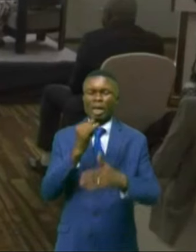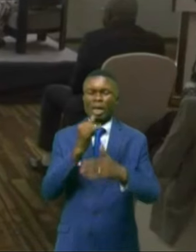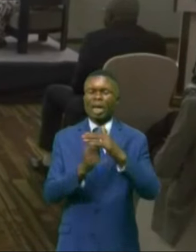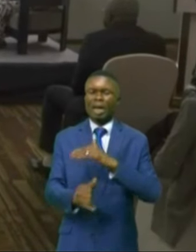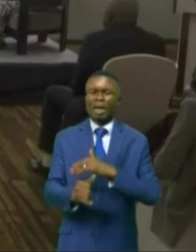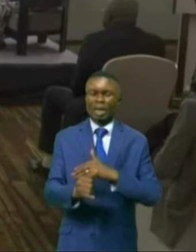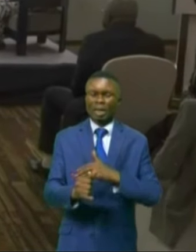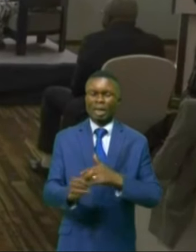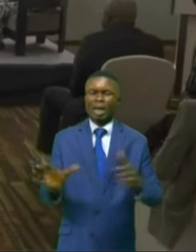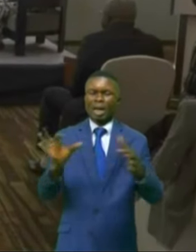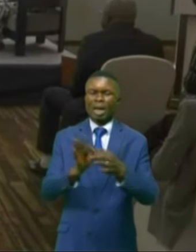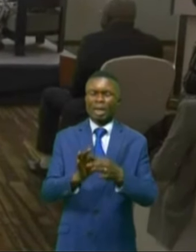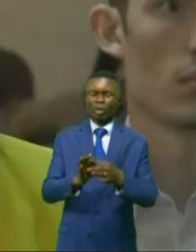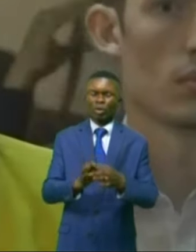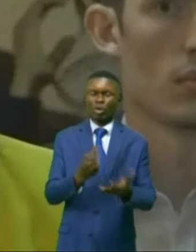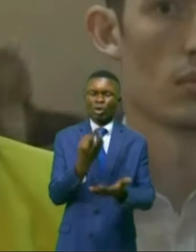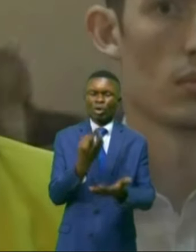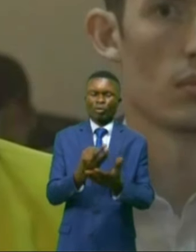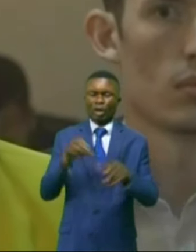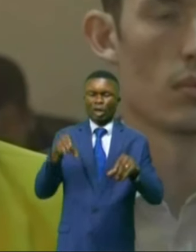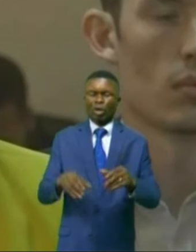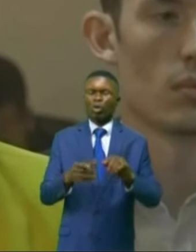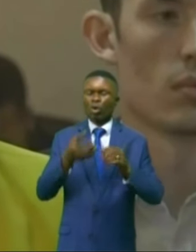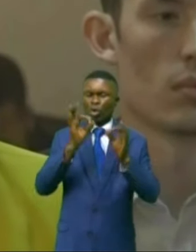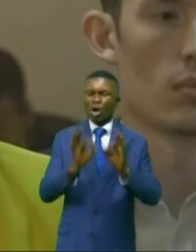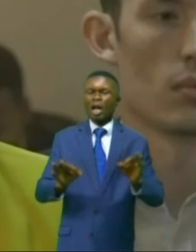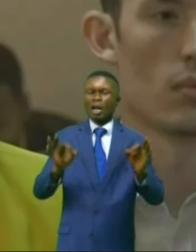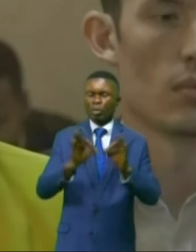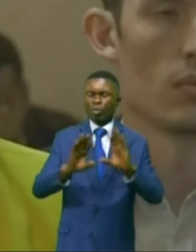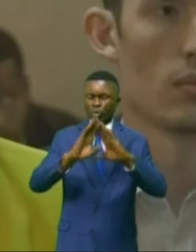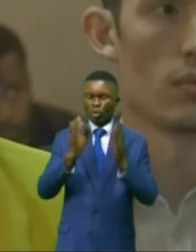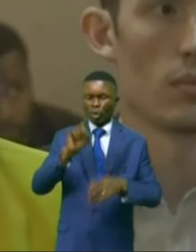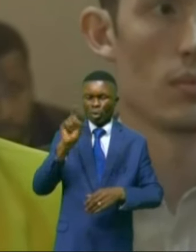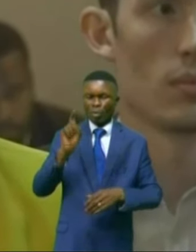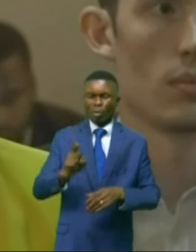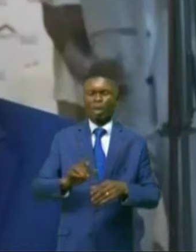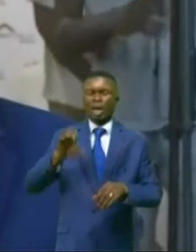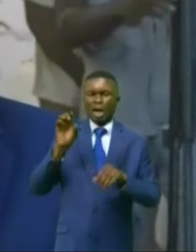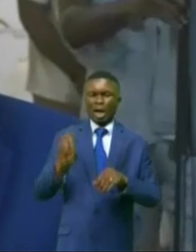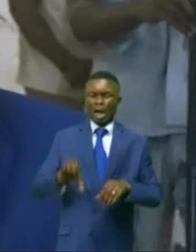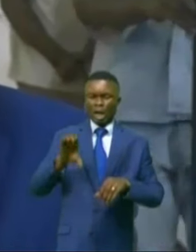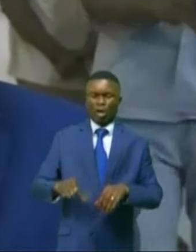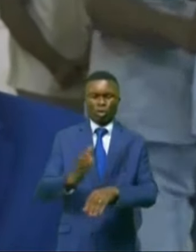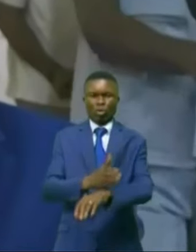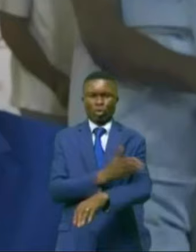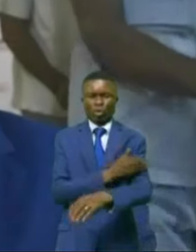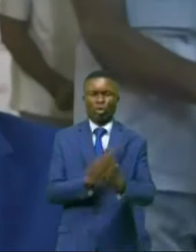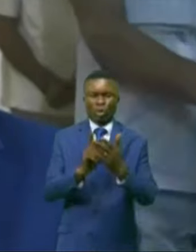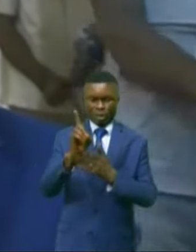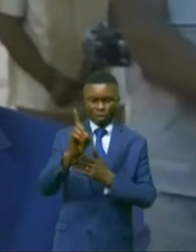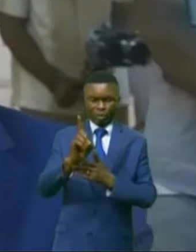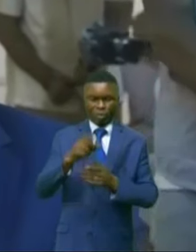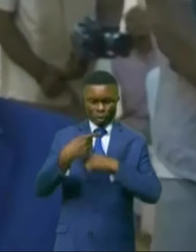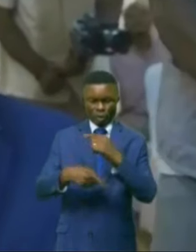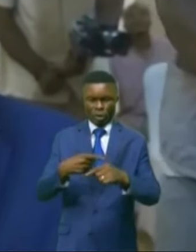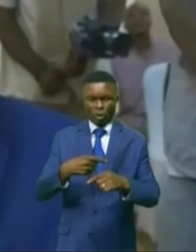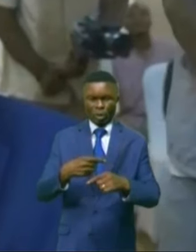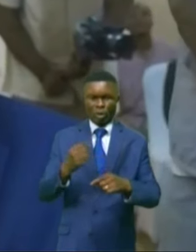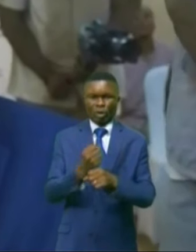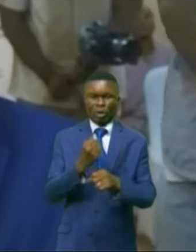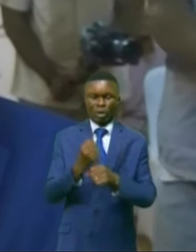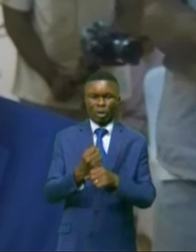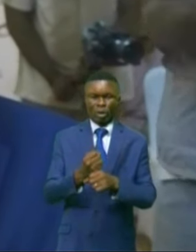au Congo est une priorité si on veut vraiment que ce pays puisse se développer. Depuis le début, nous avons travaillé non seulement dans